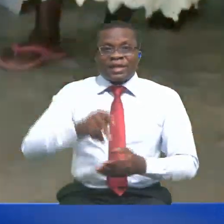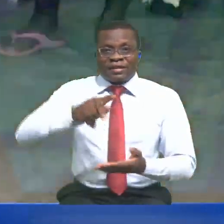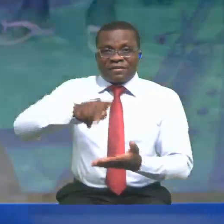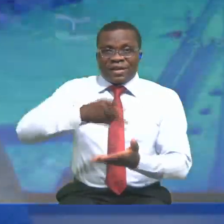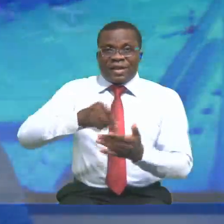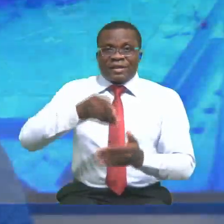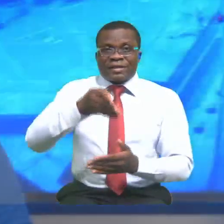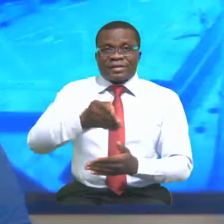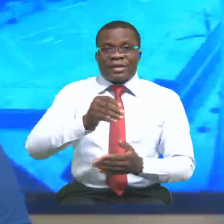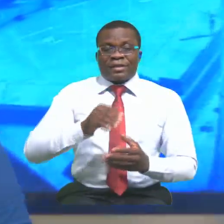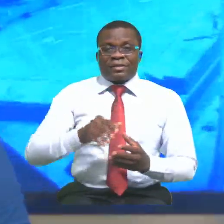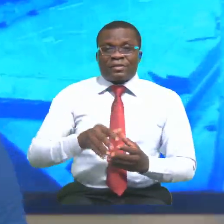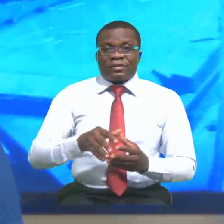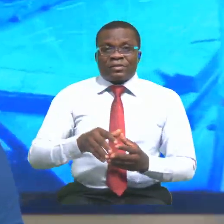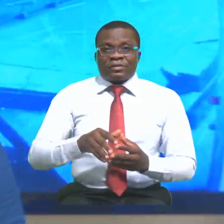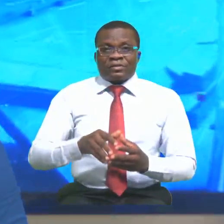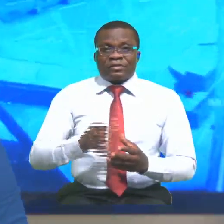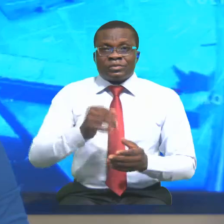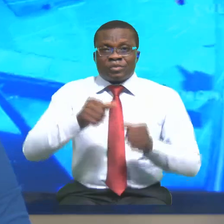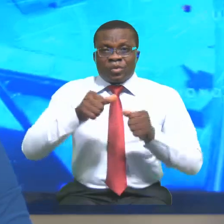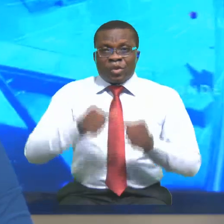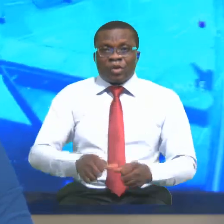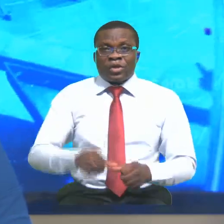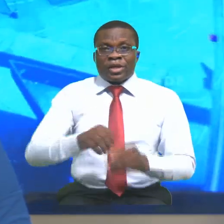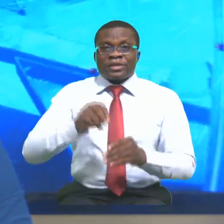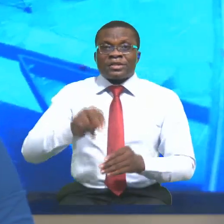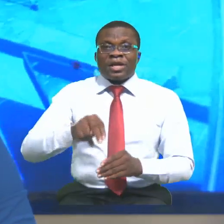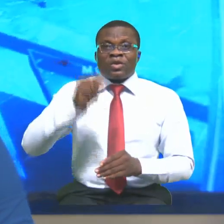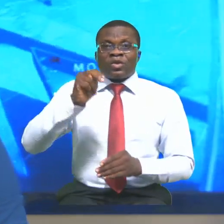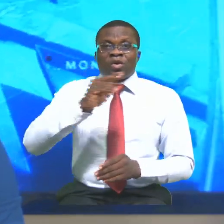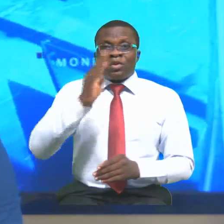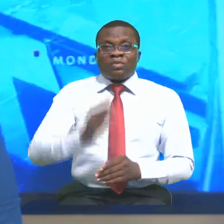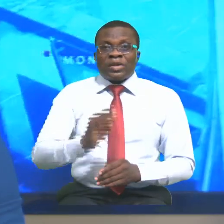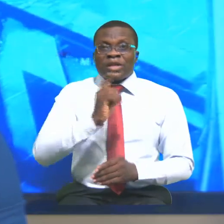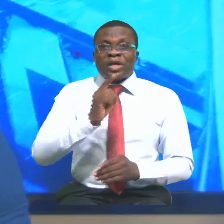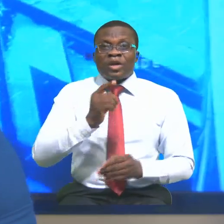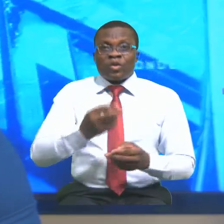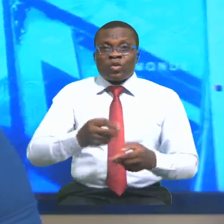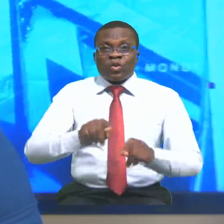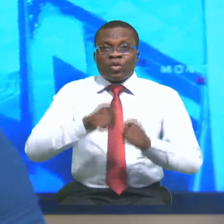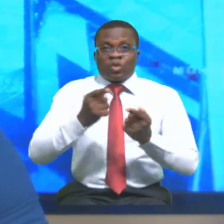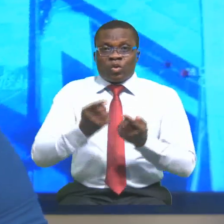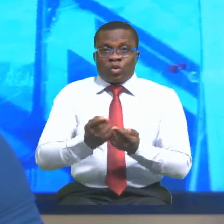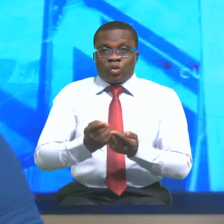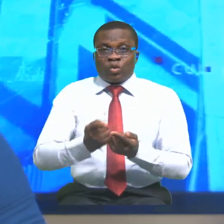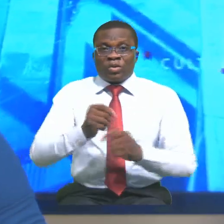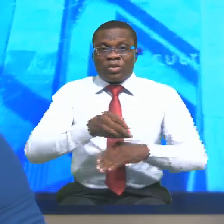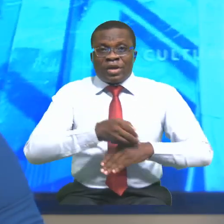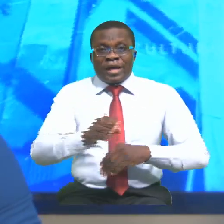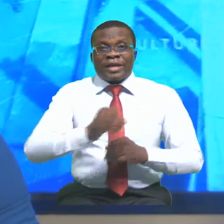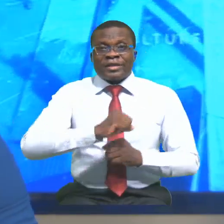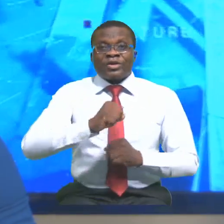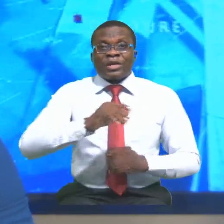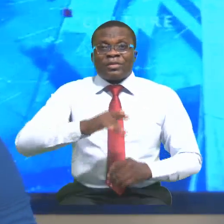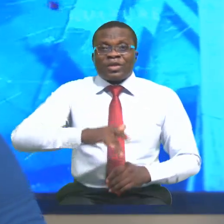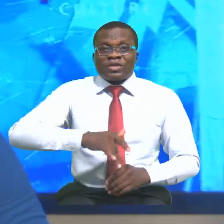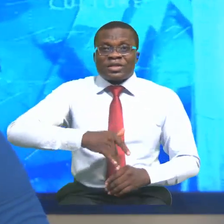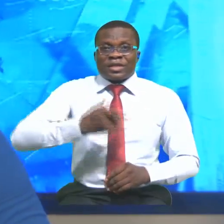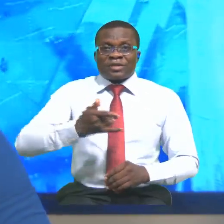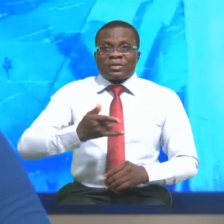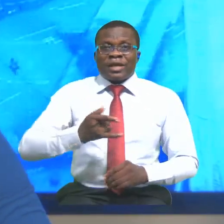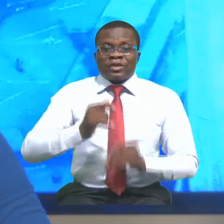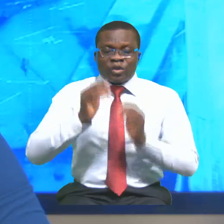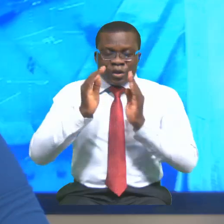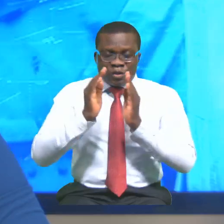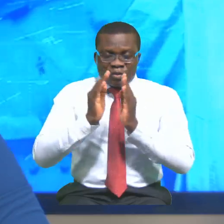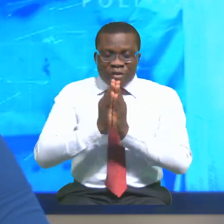Wamba. On reste dans le nord Bénin où le réseau Ousmane Traoré a lancé une campagne de sensibilisation et de prière